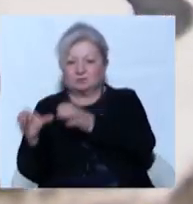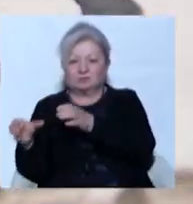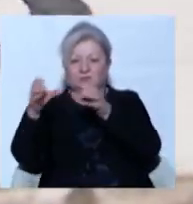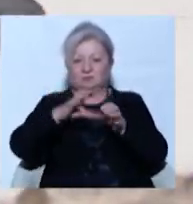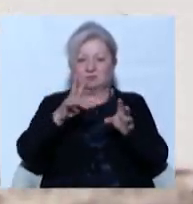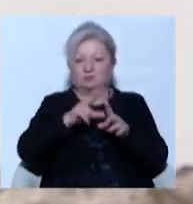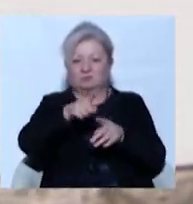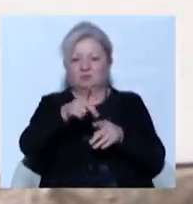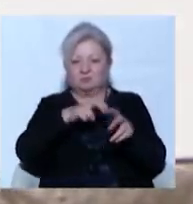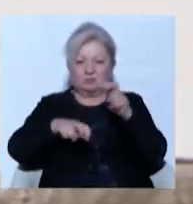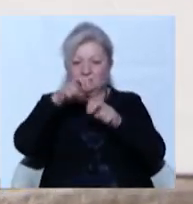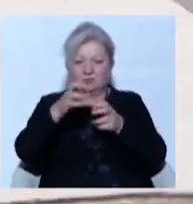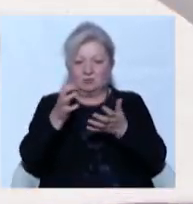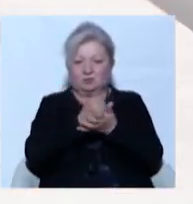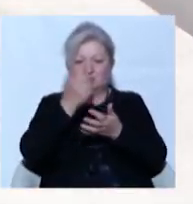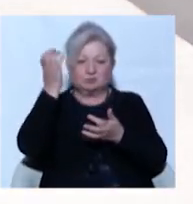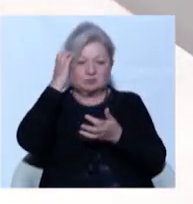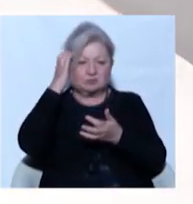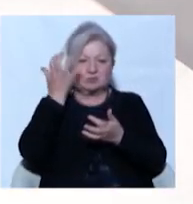დაყვება შავ ტრაექტორიას.